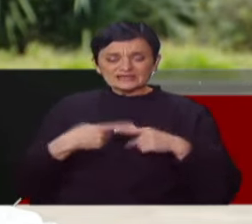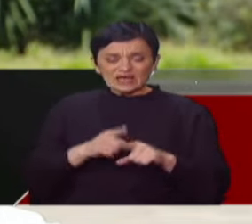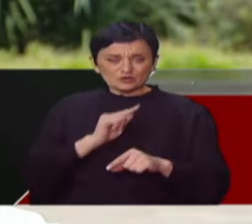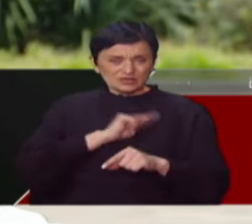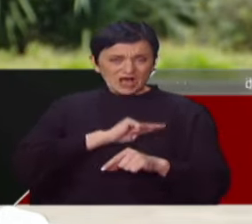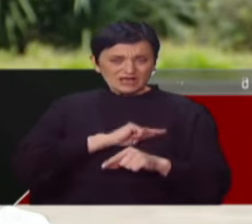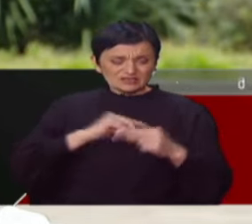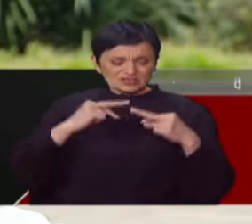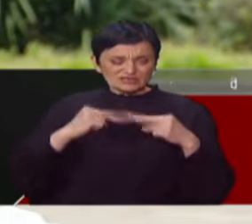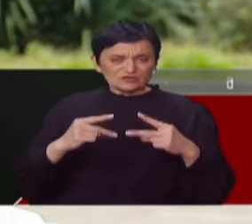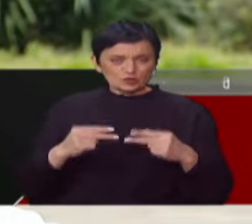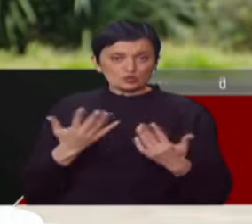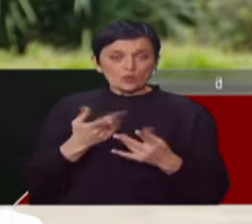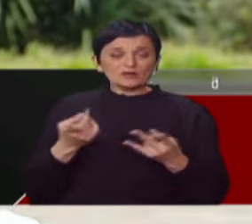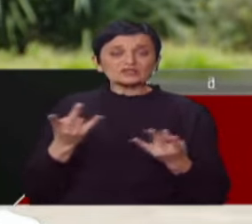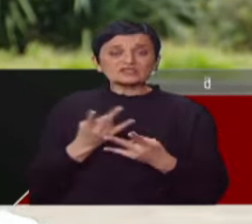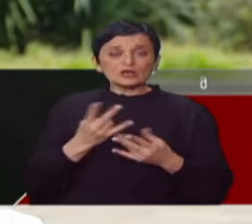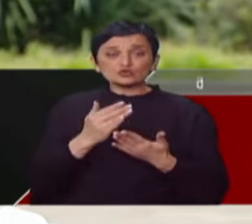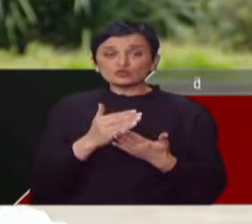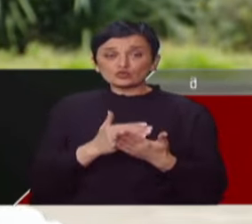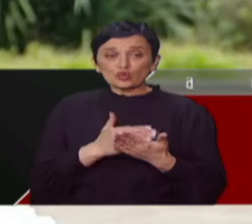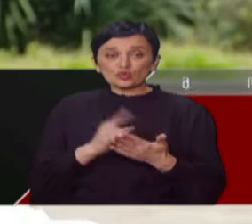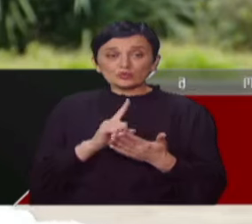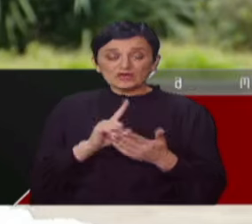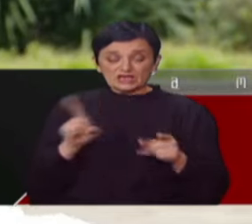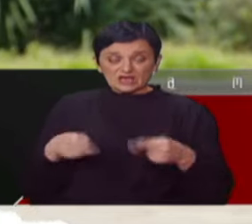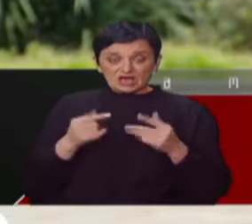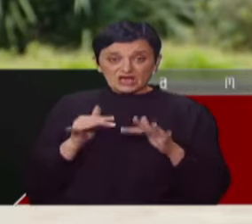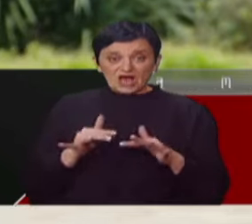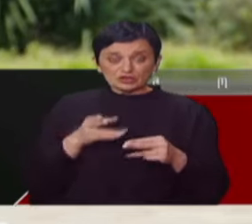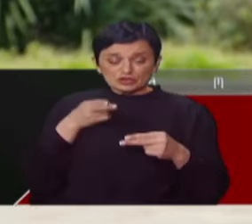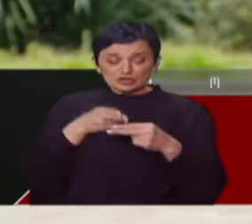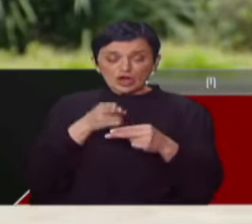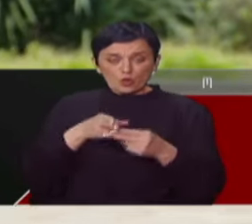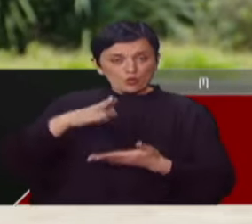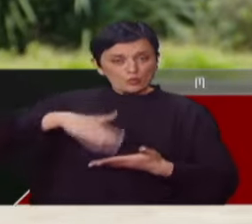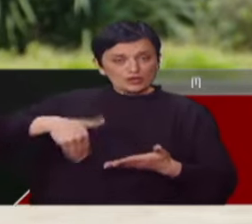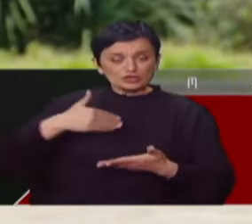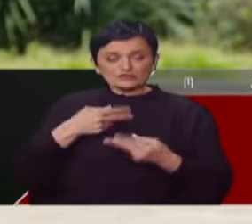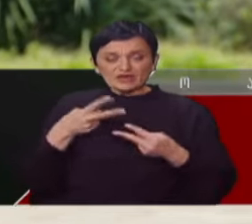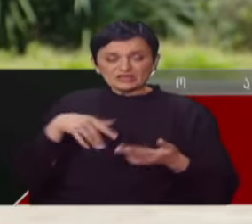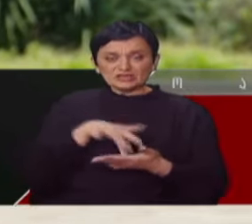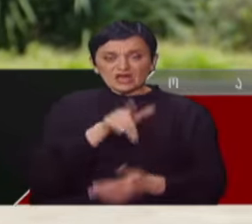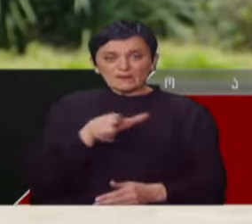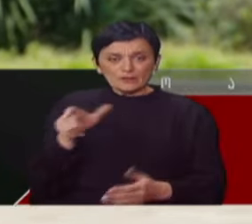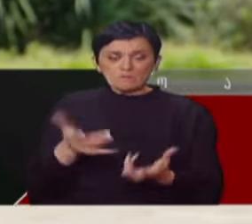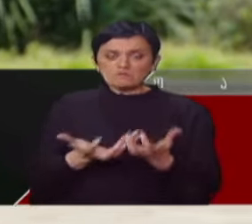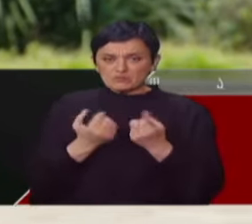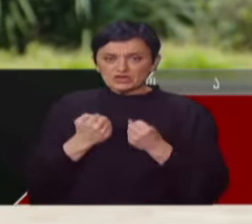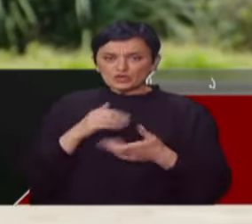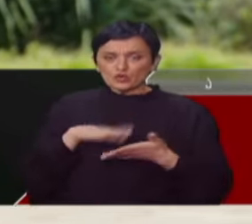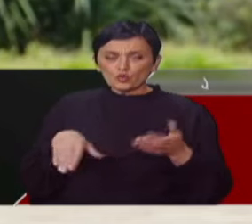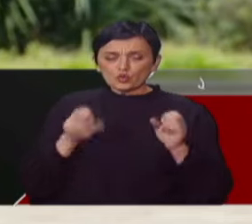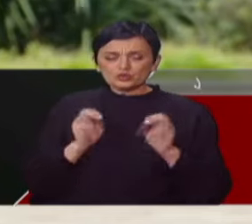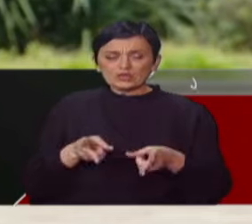Hasiatis, Sulebebi, Romelsat Saciroebs, programa Rata Gan Horceldes, ce uperheblat, da, ce urma Tana Mokala Kebma, Mihon,